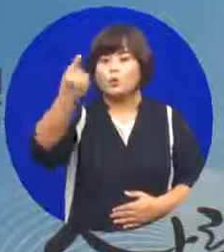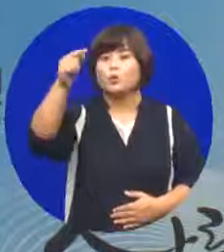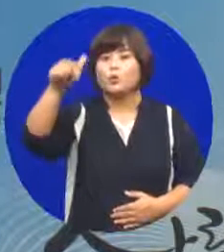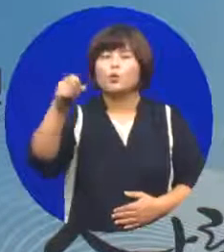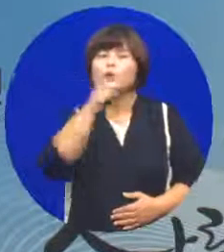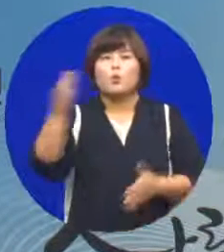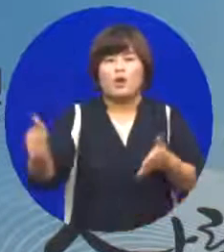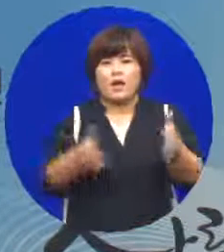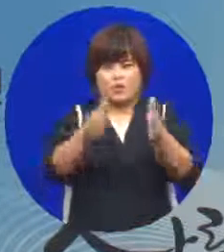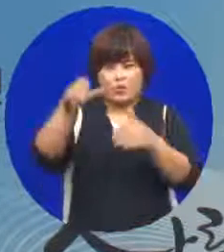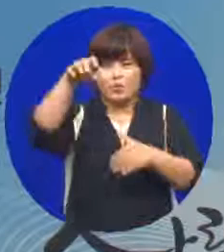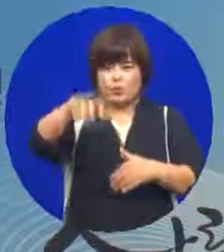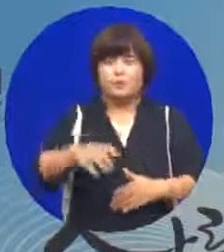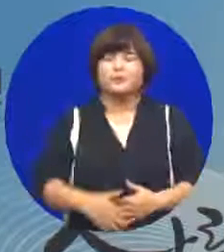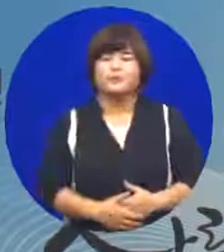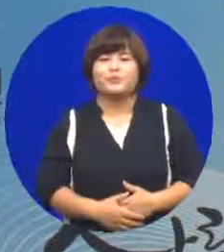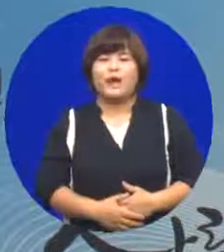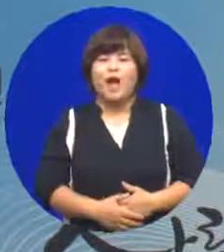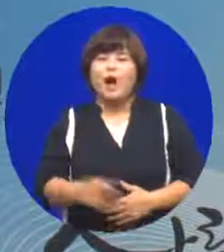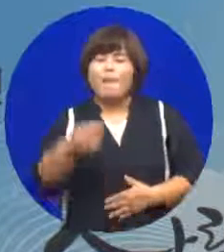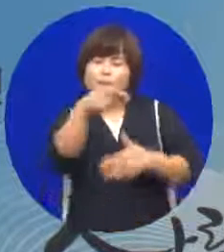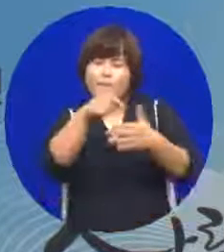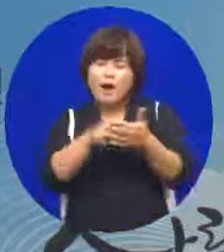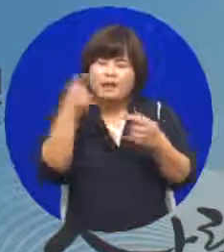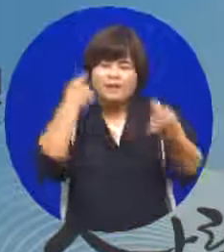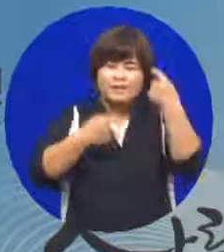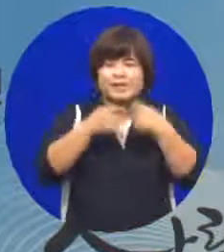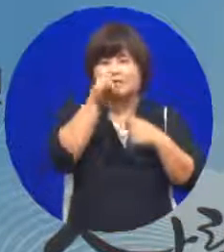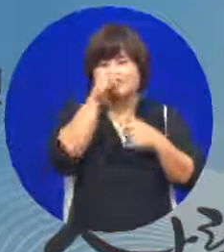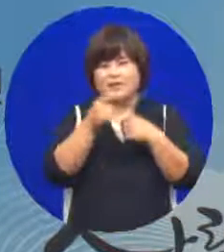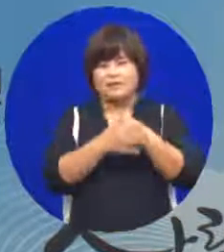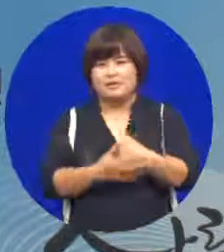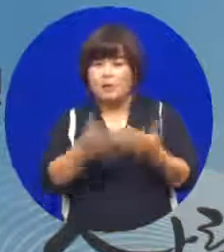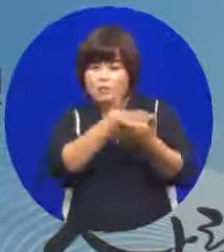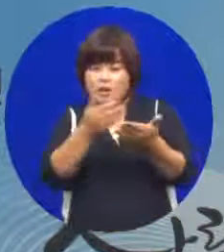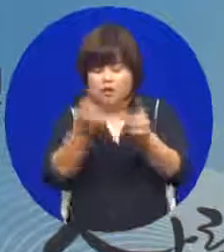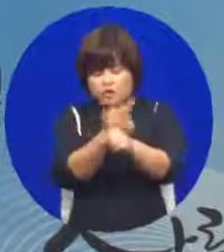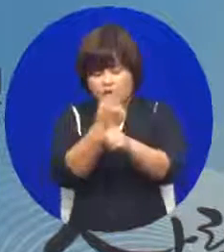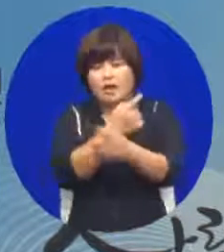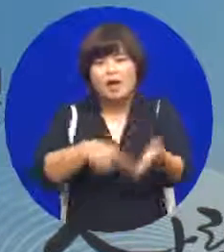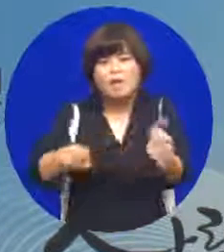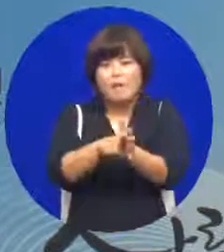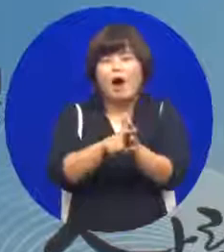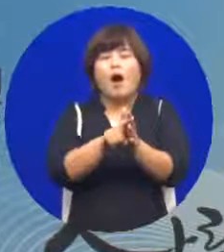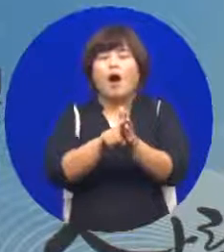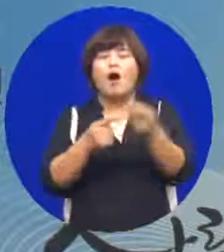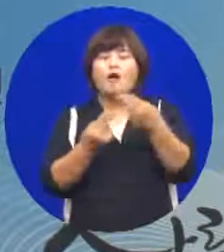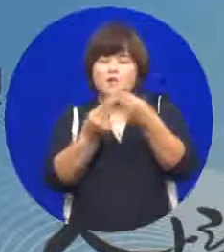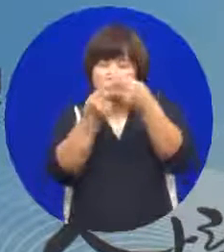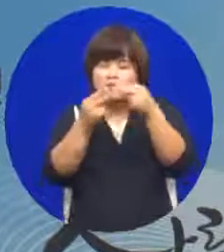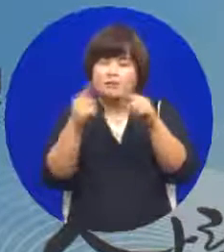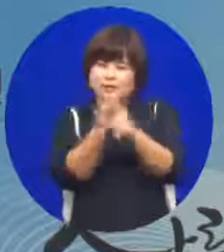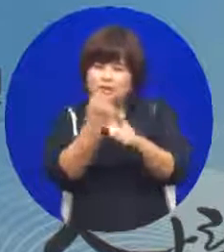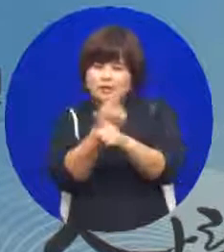톡톡 용인 속으로입니다. 마음에 상처가 있는 사람들에게 미술 활동을 하게 하면 억눌린 감정과 분노를 자연스럽게